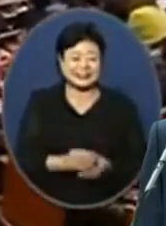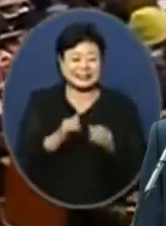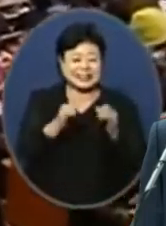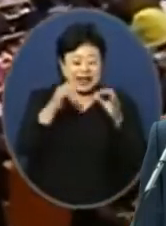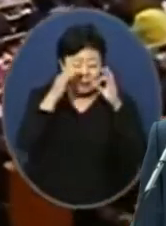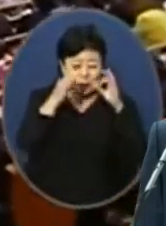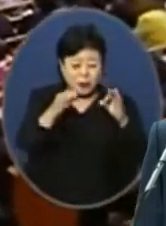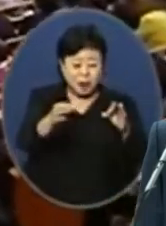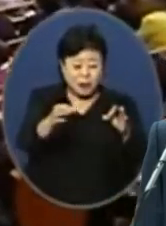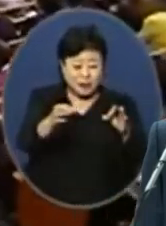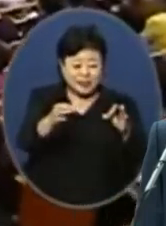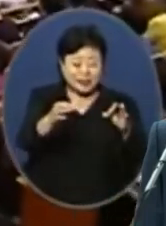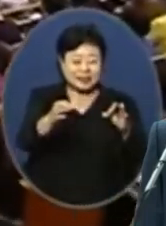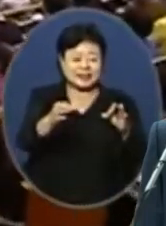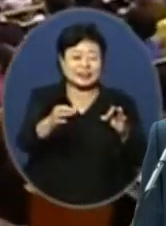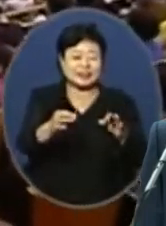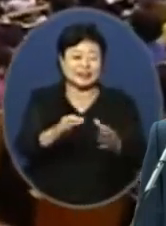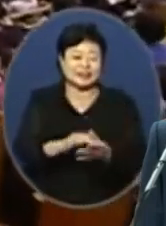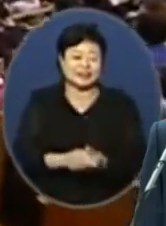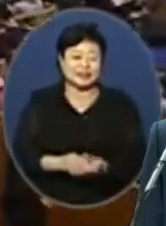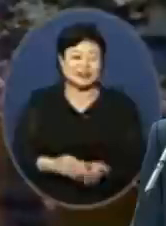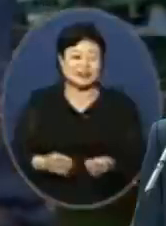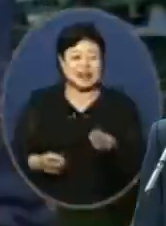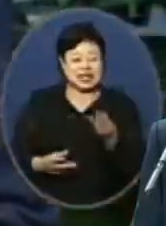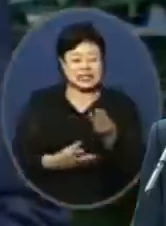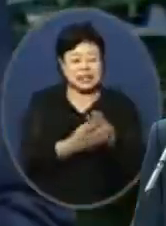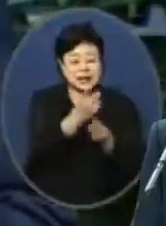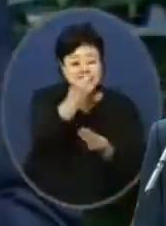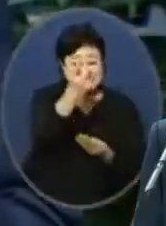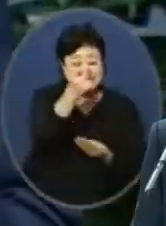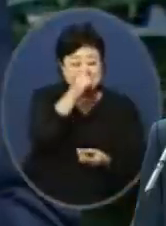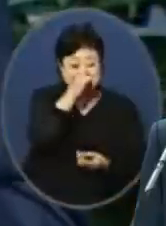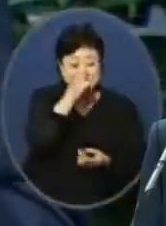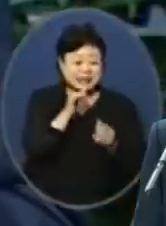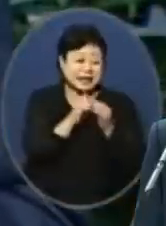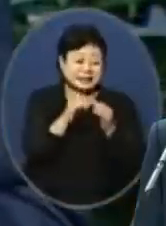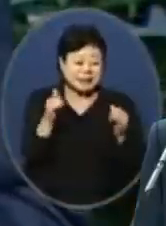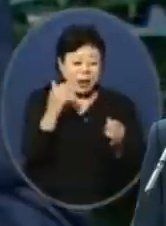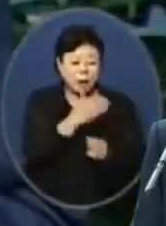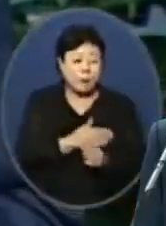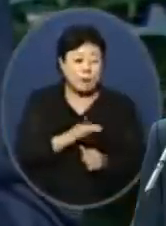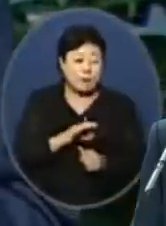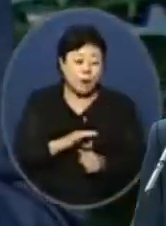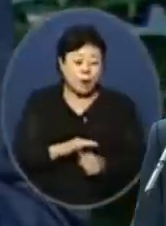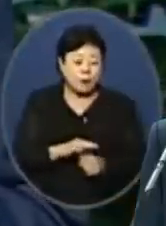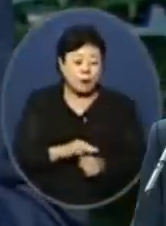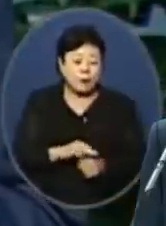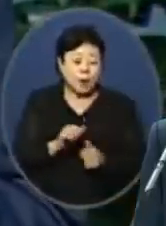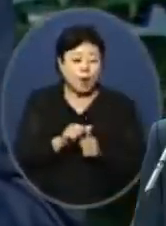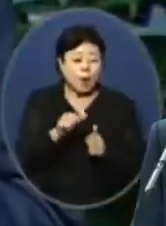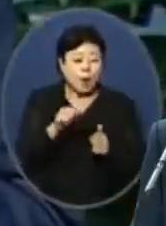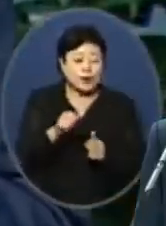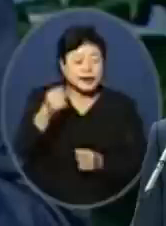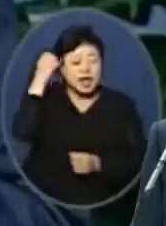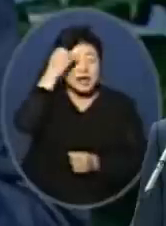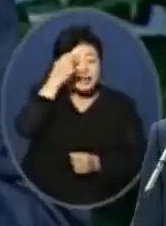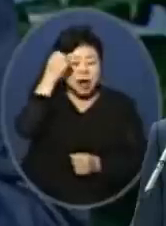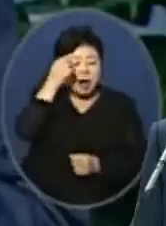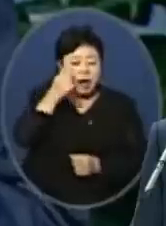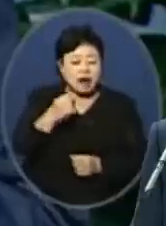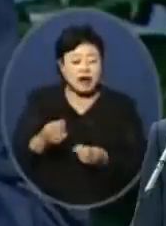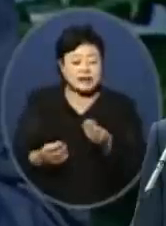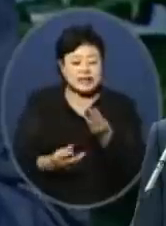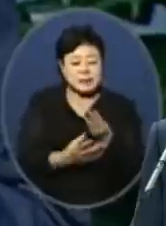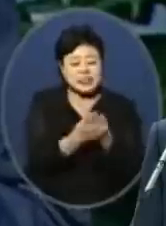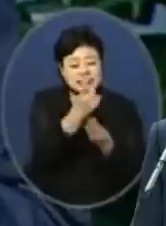사람을 보면 여러분 삼위일체로 되어 있지 않습니까? 우리 사람은 육체적 사람, 혼의 사람, 영의 사람으로